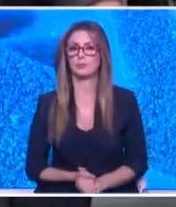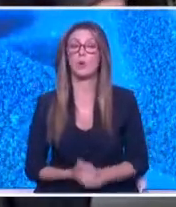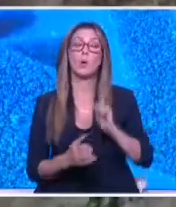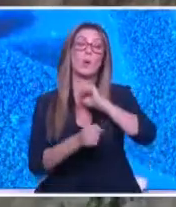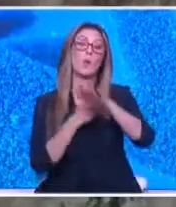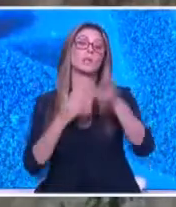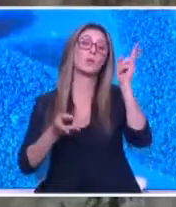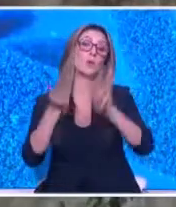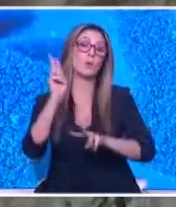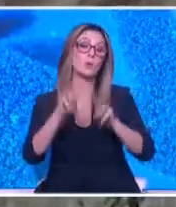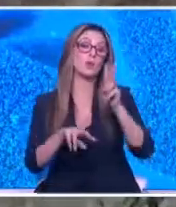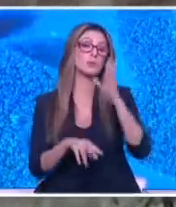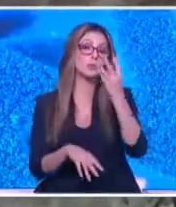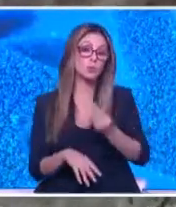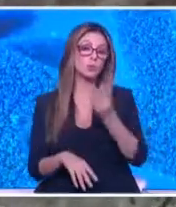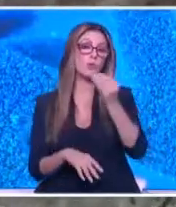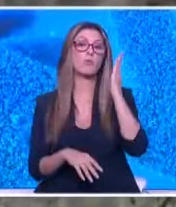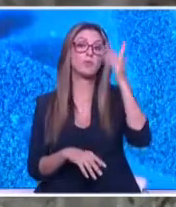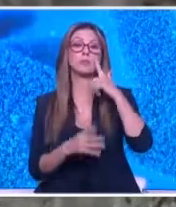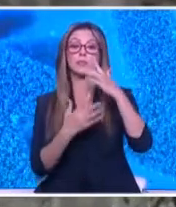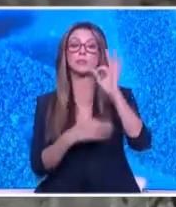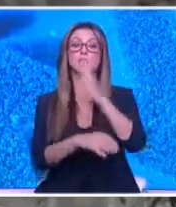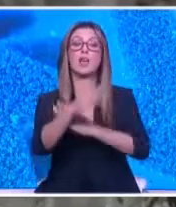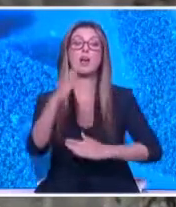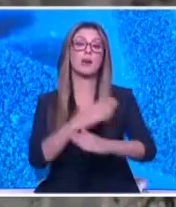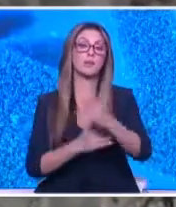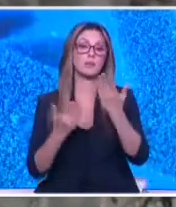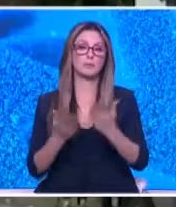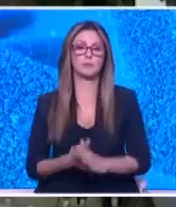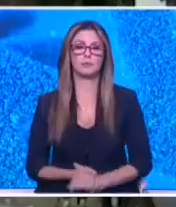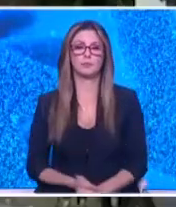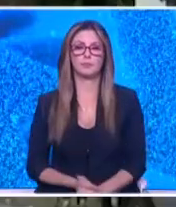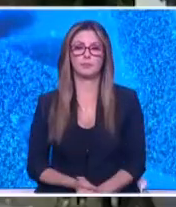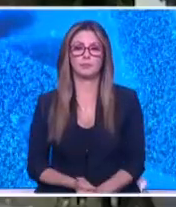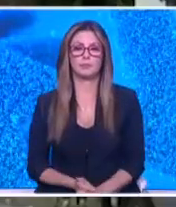Olayda hayatını kaybedenler oldu. Çok sayıda kişi de yaralandı.